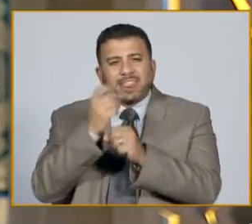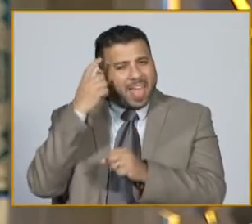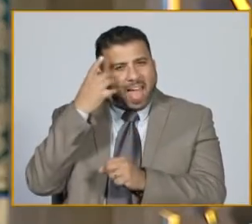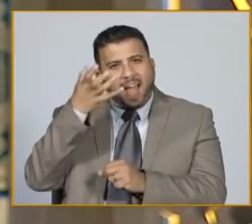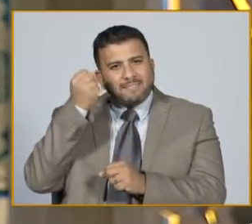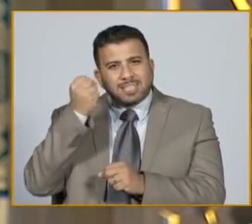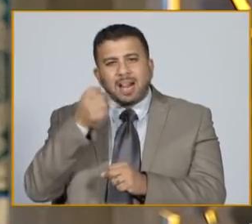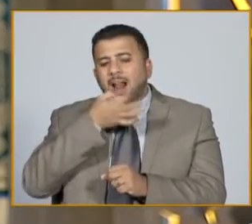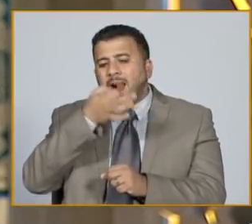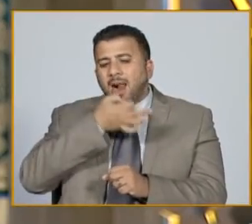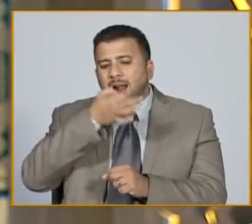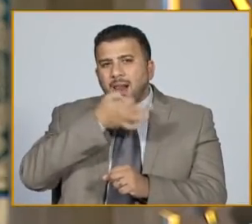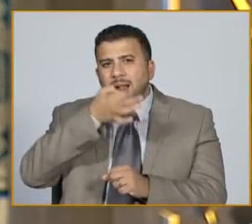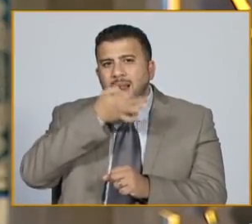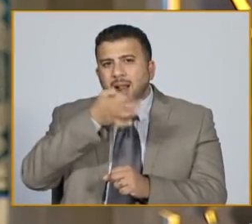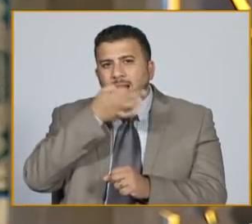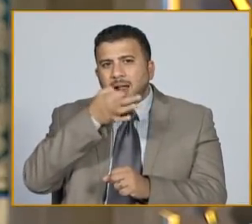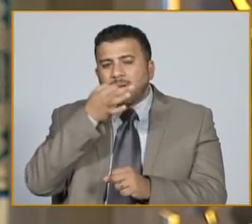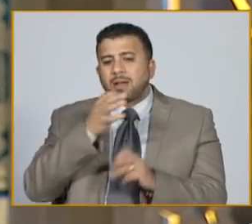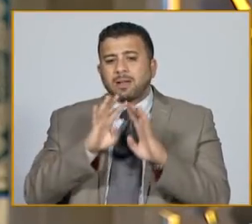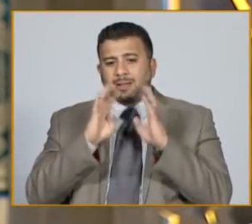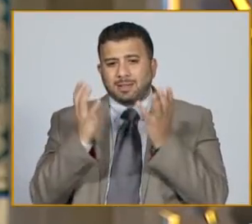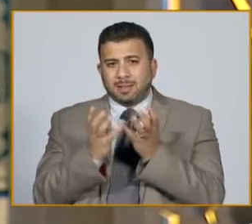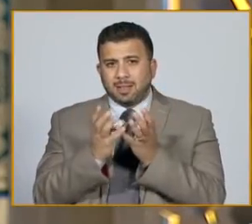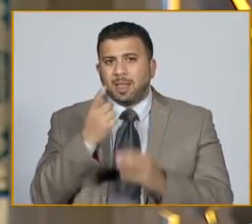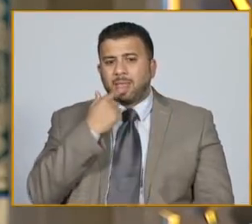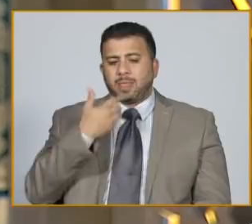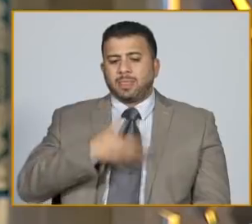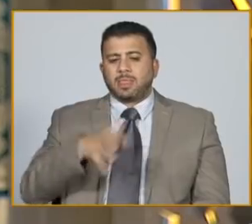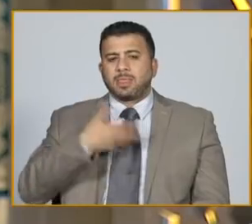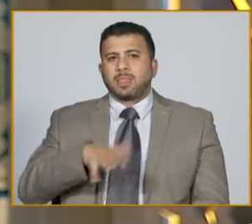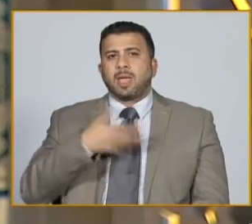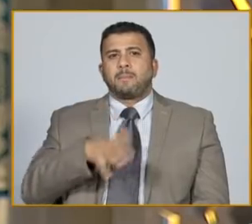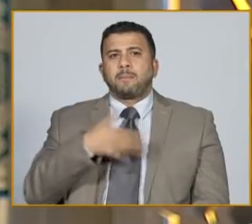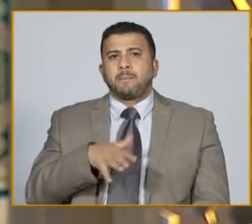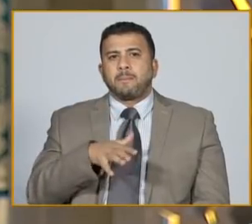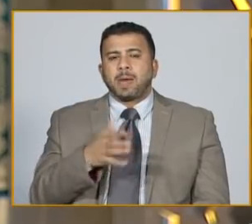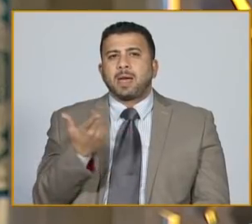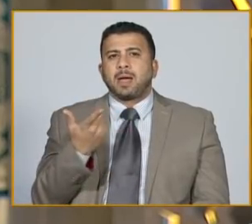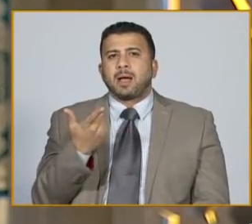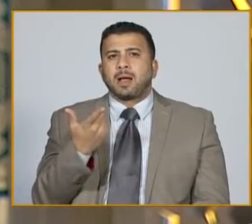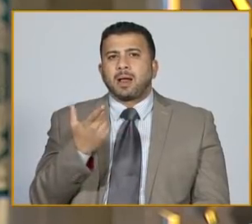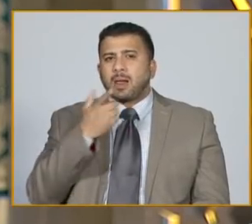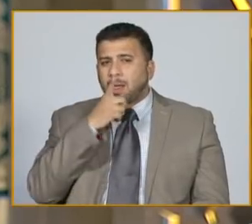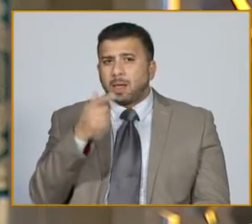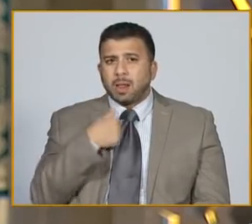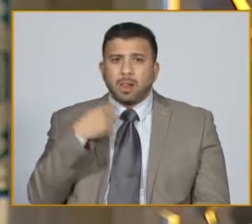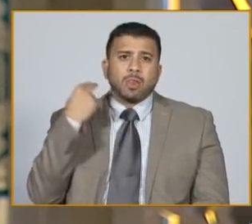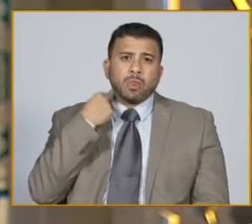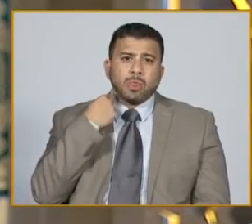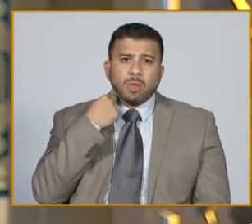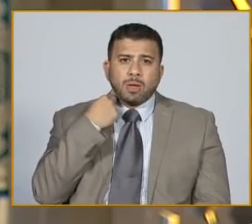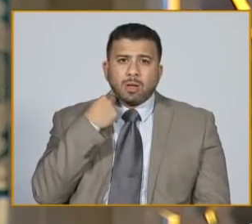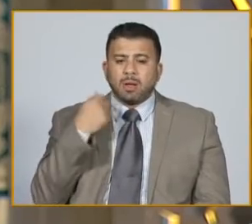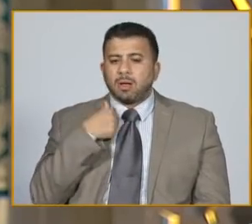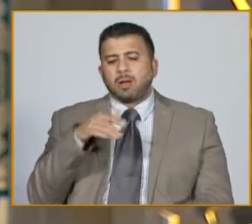والمديرته حق التحفيظ ومات الحلقه وشلنا الختم وهم حيضات، انا بطلت الحلقه، هل علي ذنب؟ انت